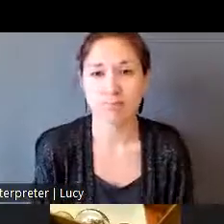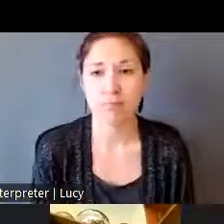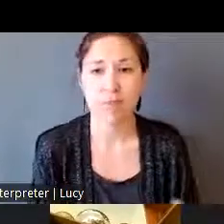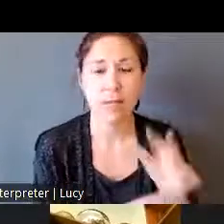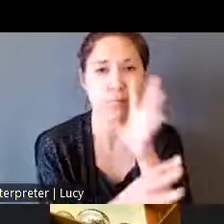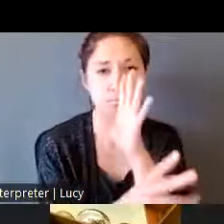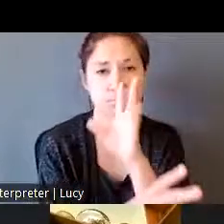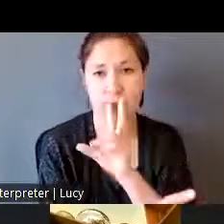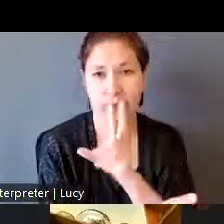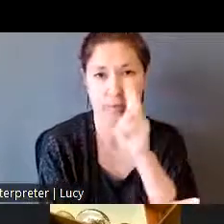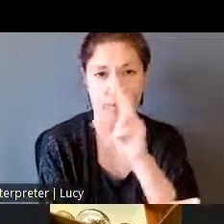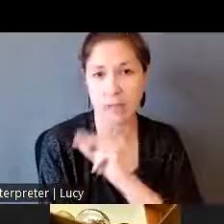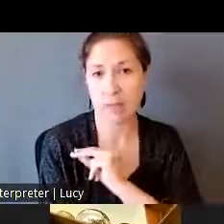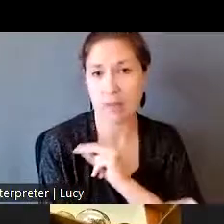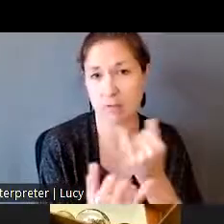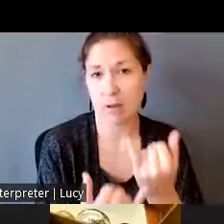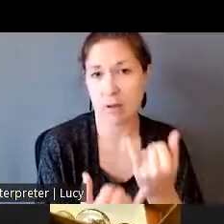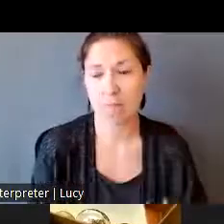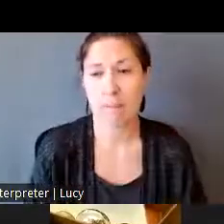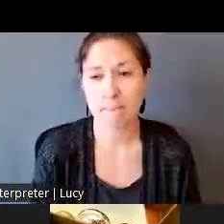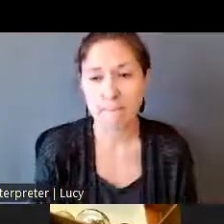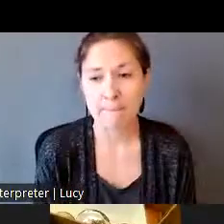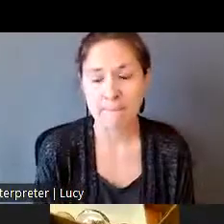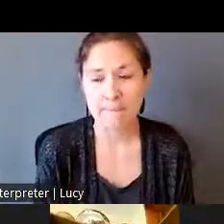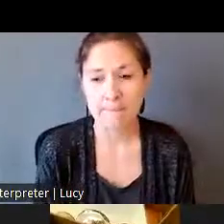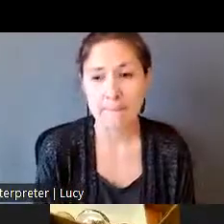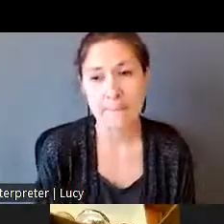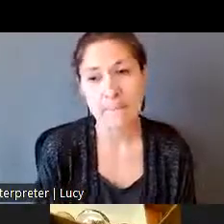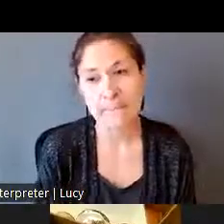sẽ là người thông dịch viên ngày hôm nay. Nếu quý vị cần